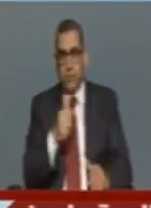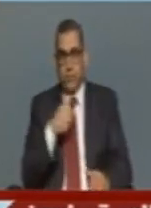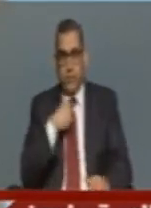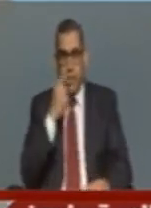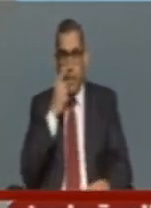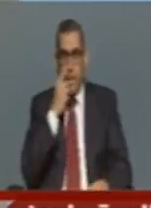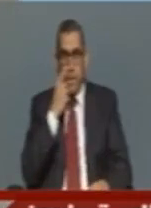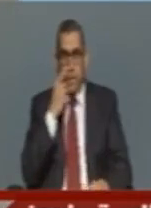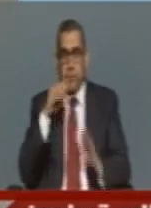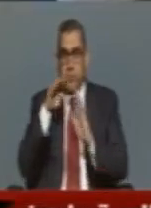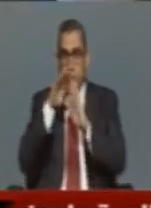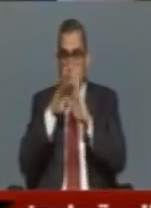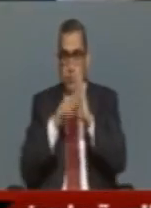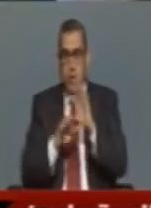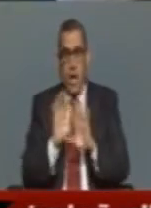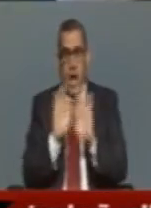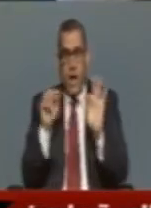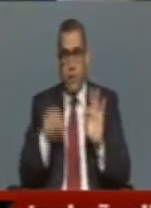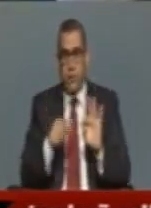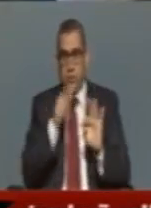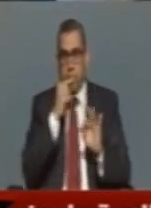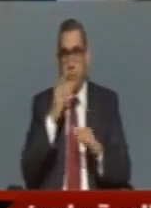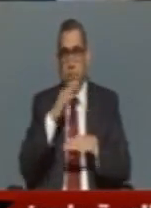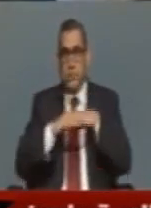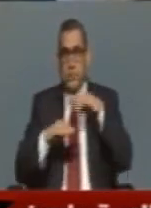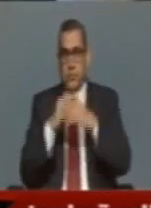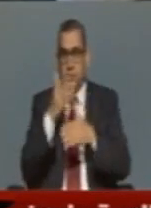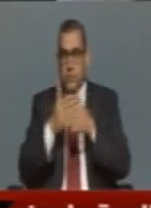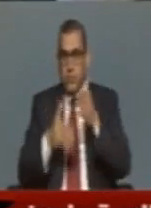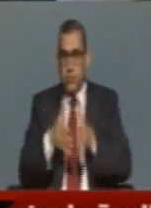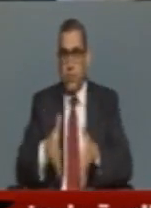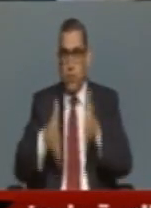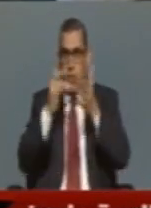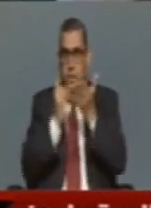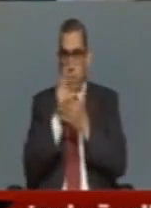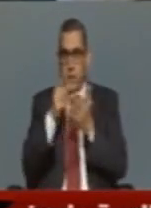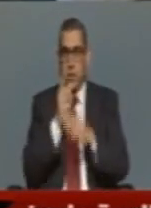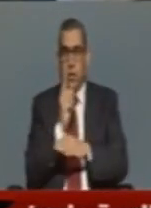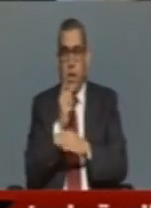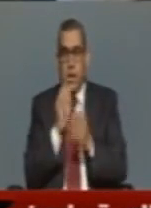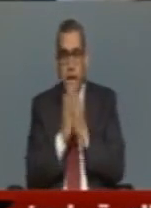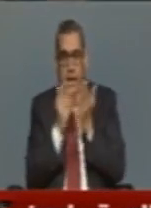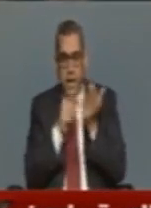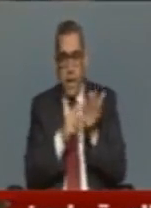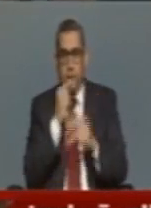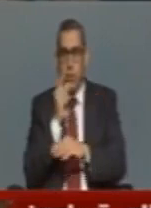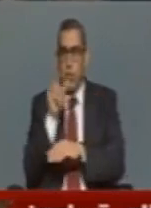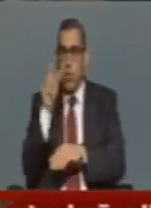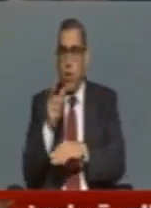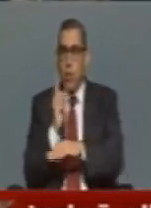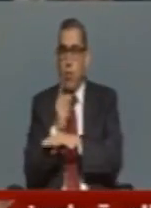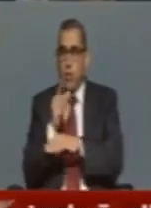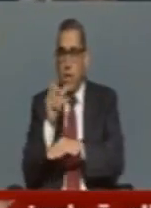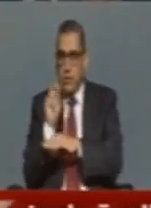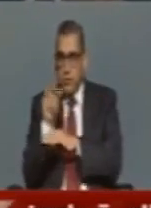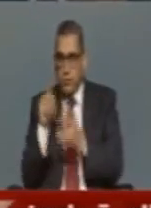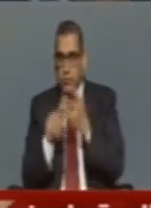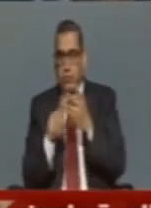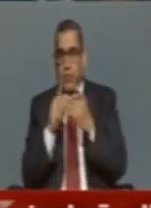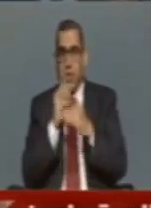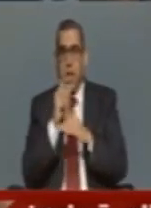المنظومة كاملة بقى، الابنية التعليمية، المناهج، المعلم، ثم التعليم الفني، لان ده واحد من العناصر المهمة